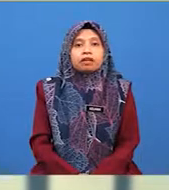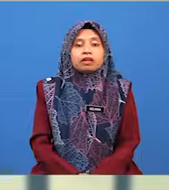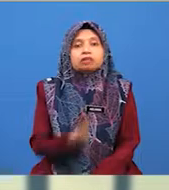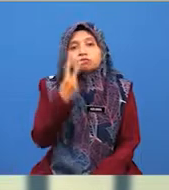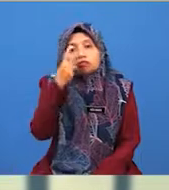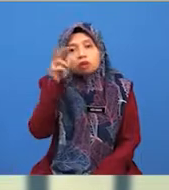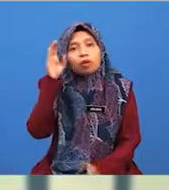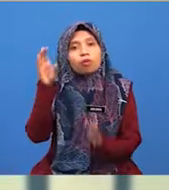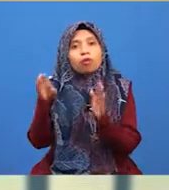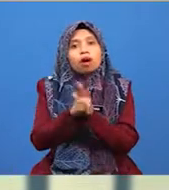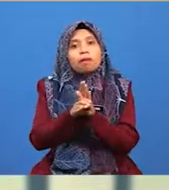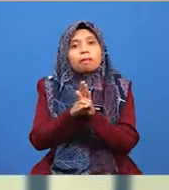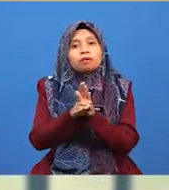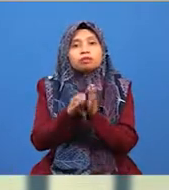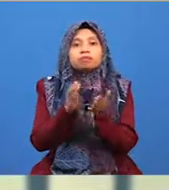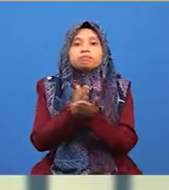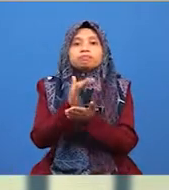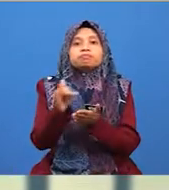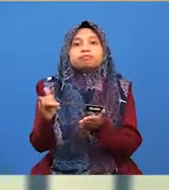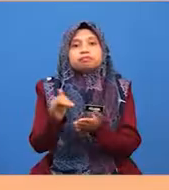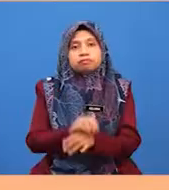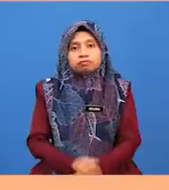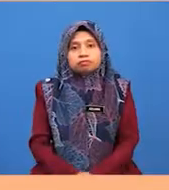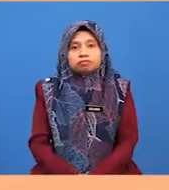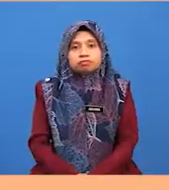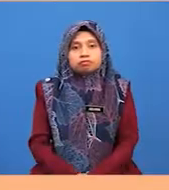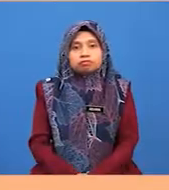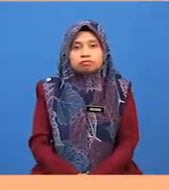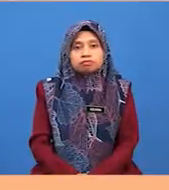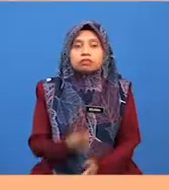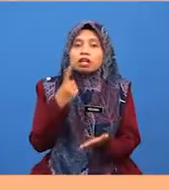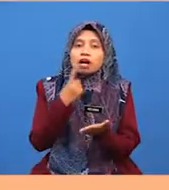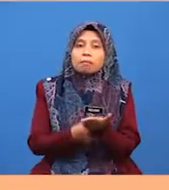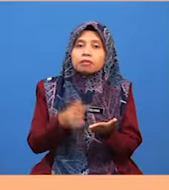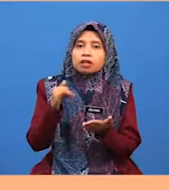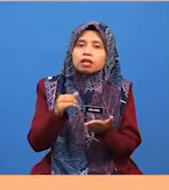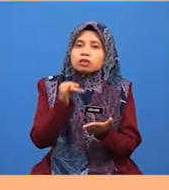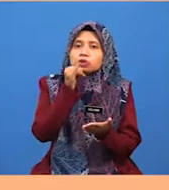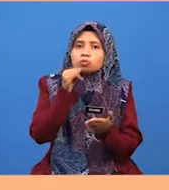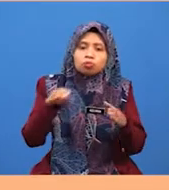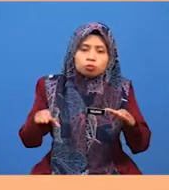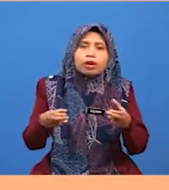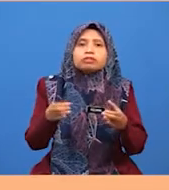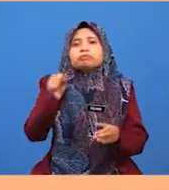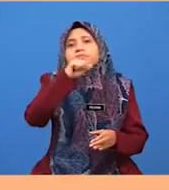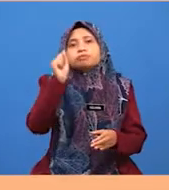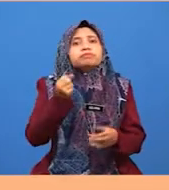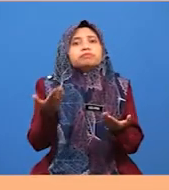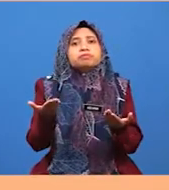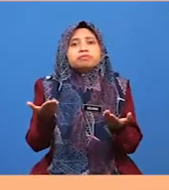Saksikan pula gambar seterusnya. Apakah yang ibu lakukan?